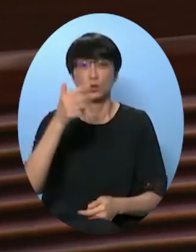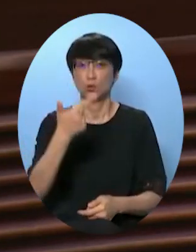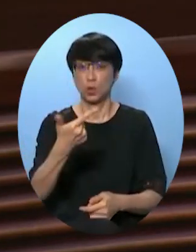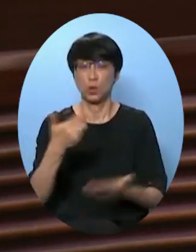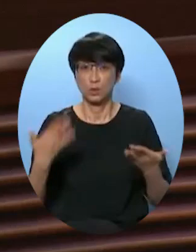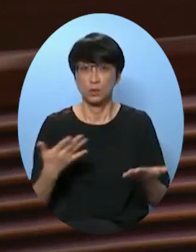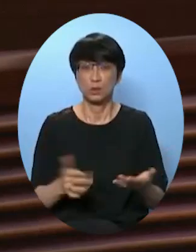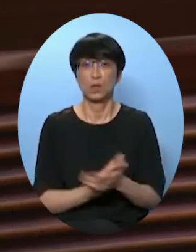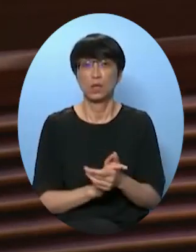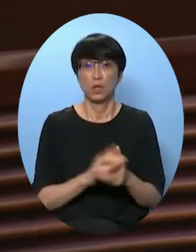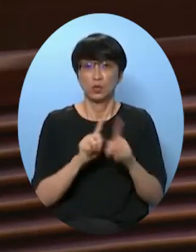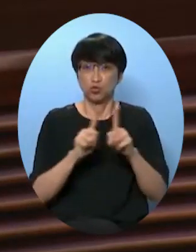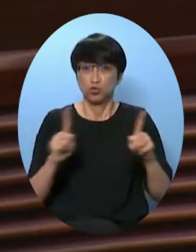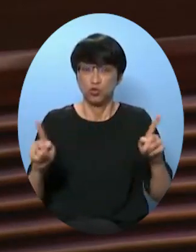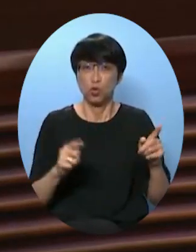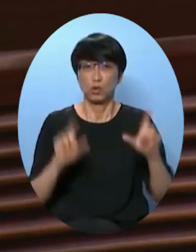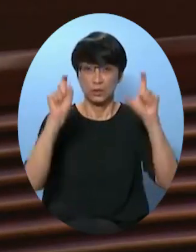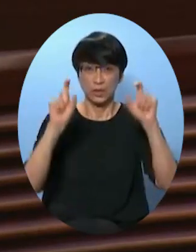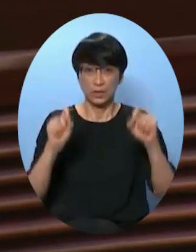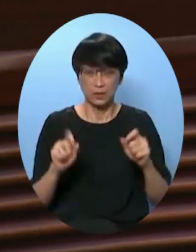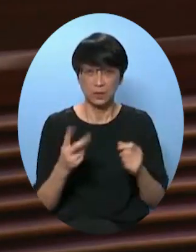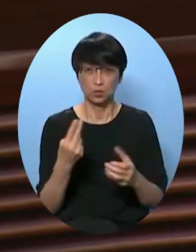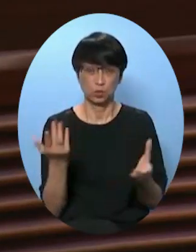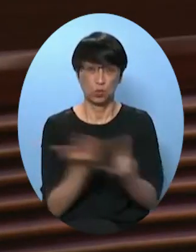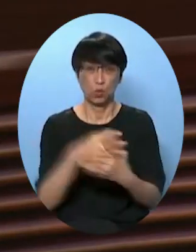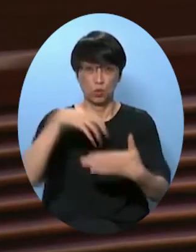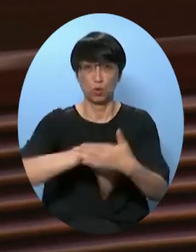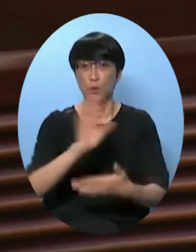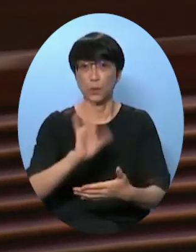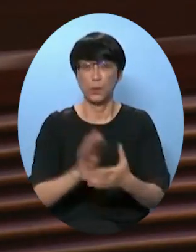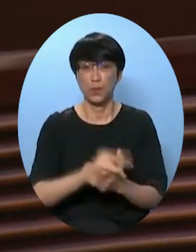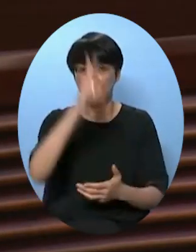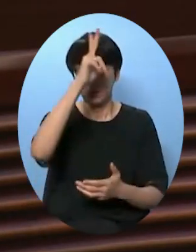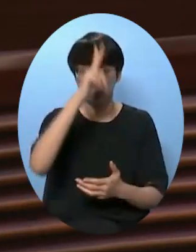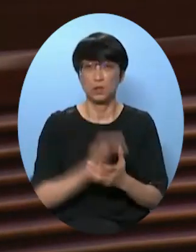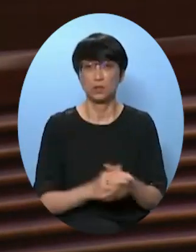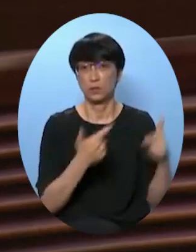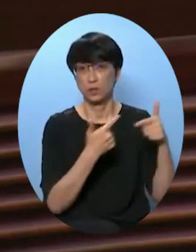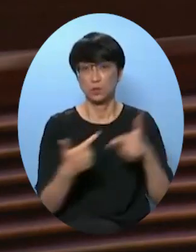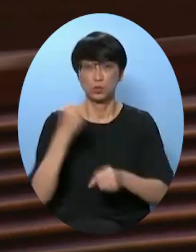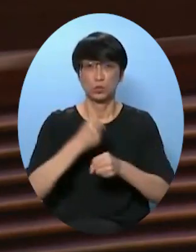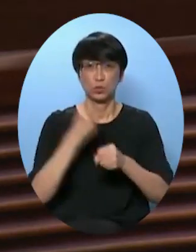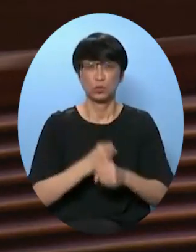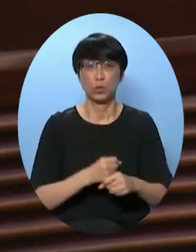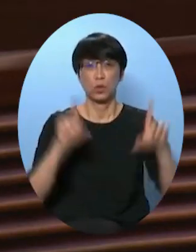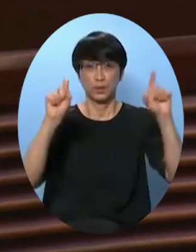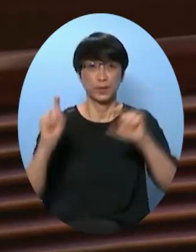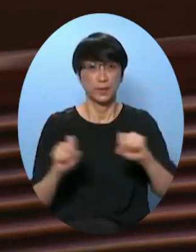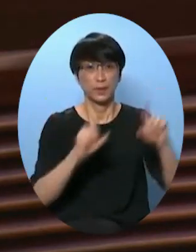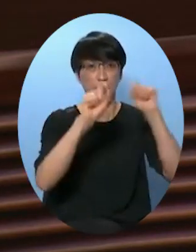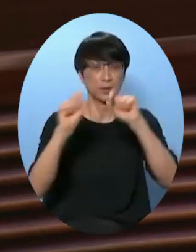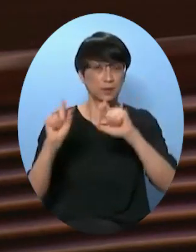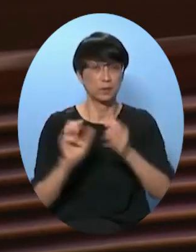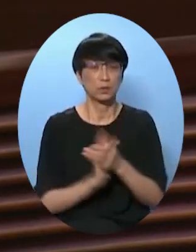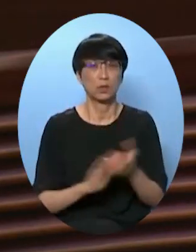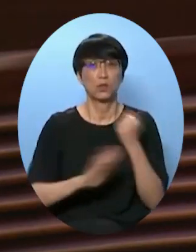這裡詳細講述條例草案的內容，政府會繼續進行公眾解說的工作，包括稍後在立法